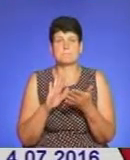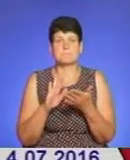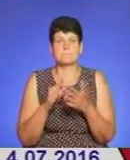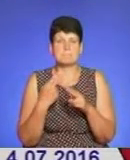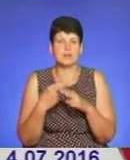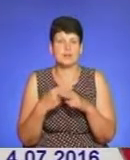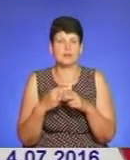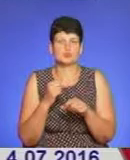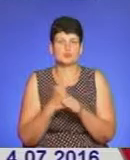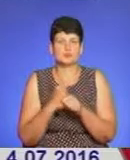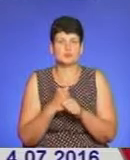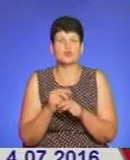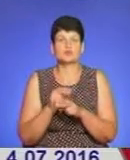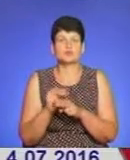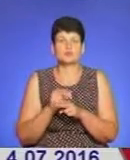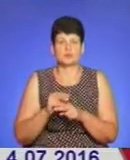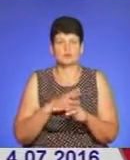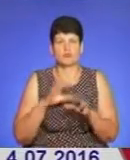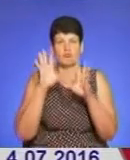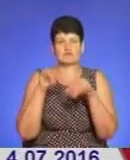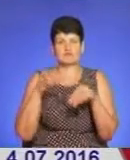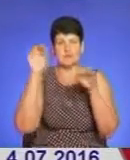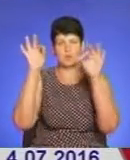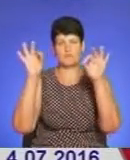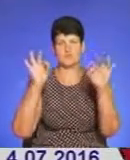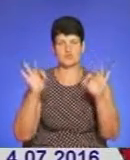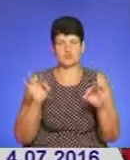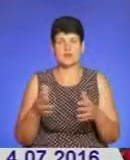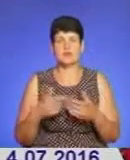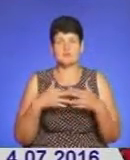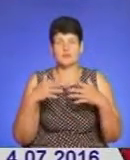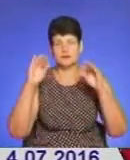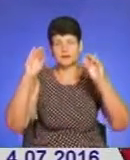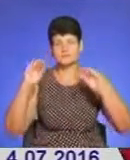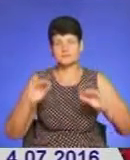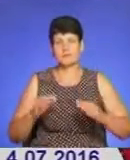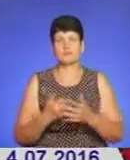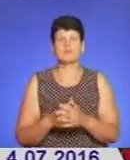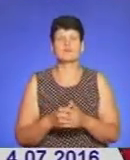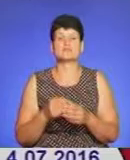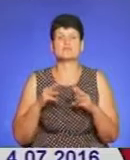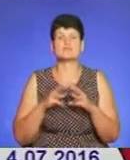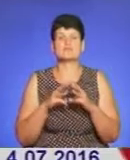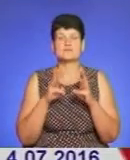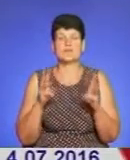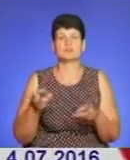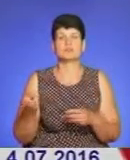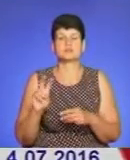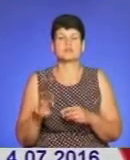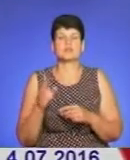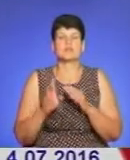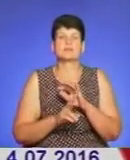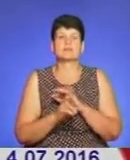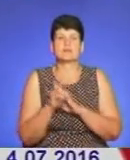вдалося вилікувати. Так, сьогодні ікона майже вся обвішана цими речами. У свято Божого тіла тернополяни прийшли до храму, щоб доторкнутися